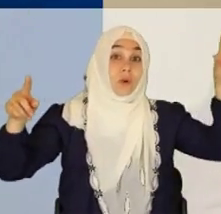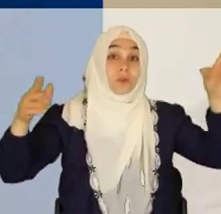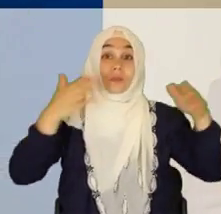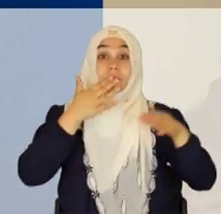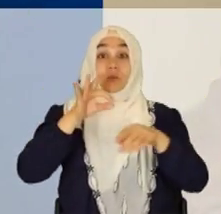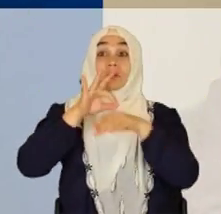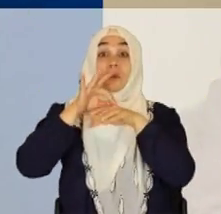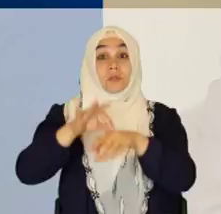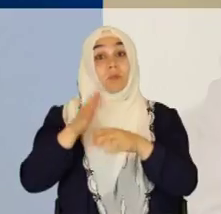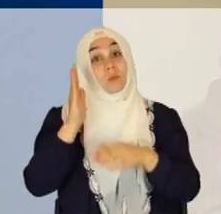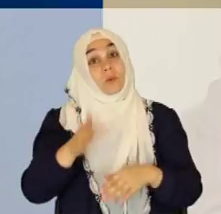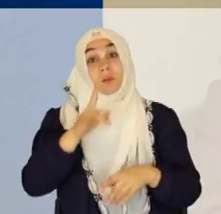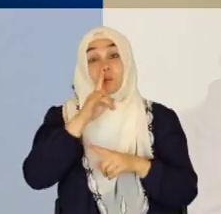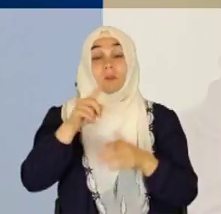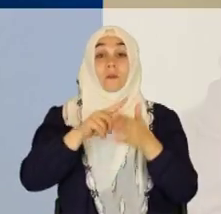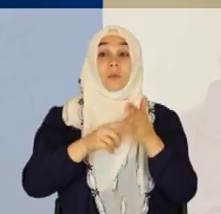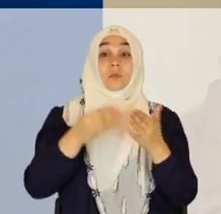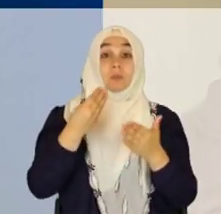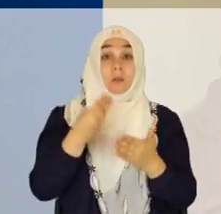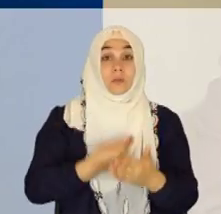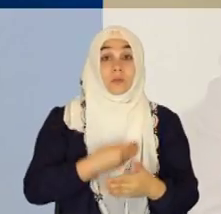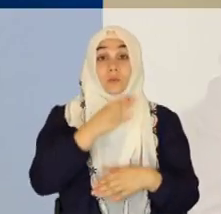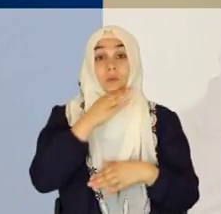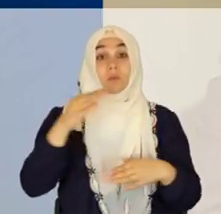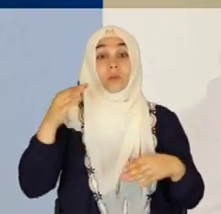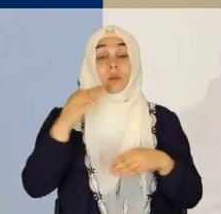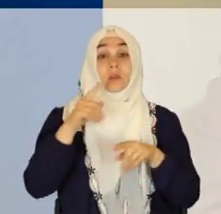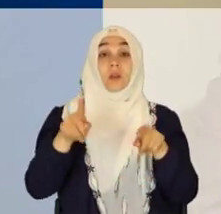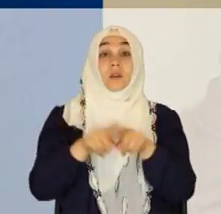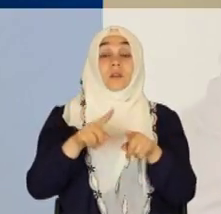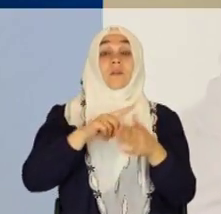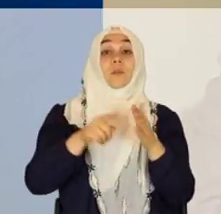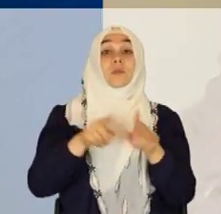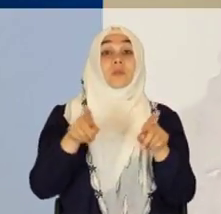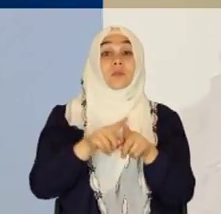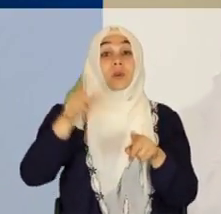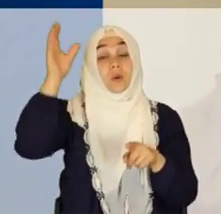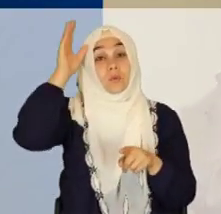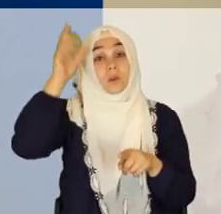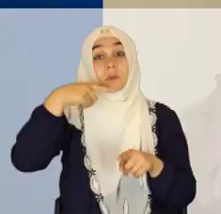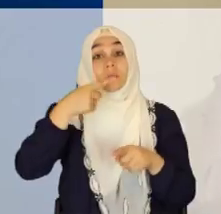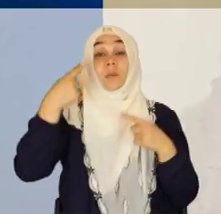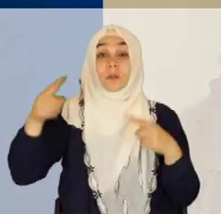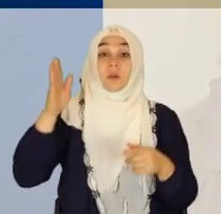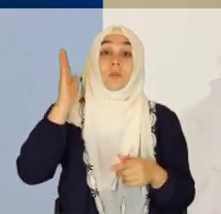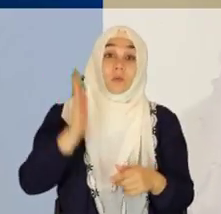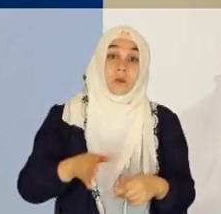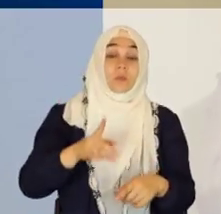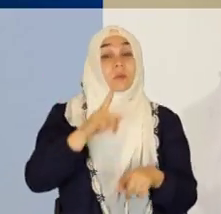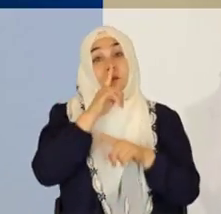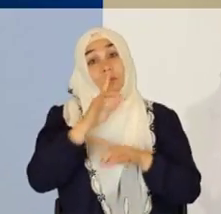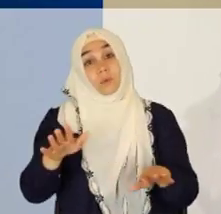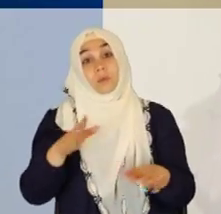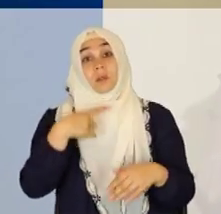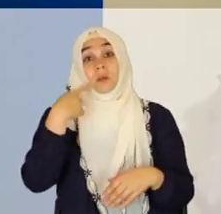tutish vojib bo'ladimi, yo'qmi degan savol bor. Bu savolning javobiga ulamolarimiz ba'zilari bo'ladi degan,